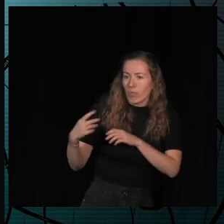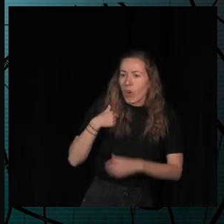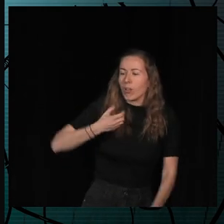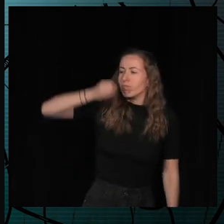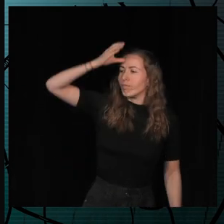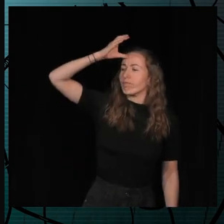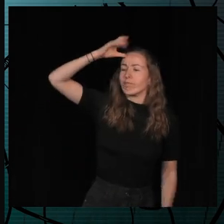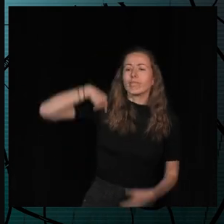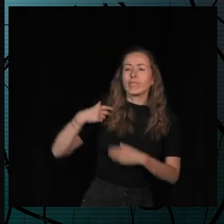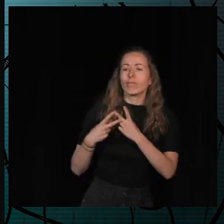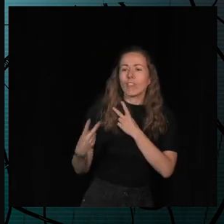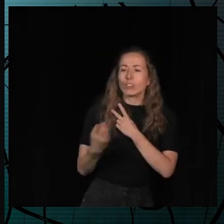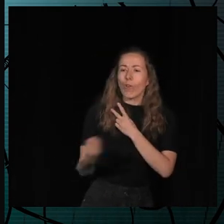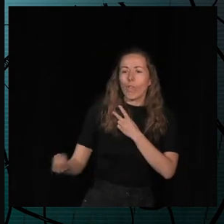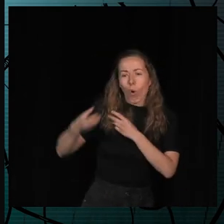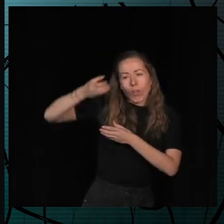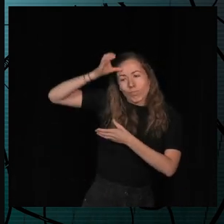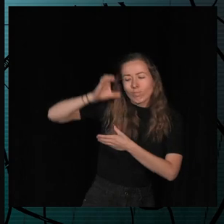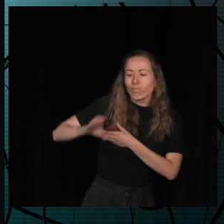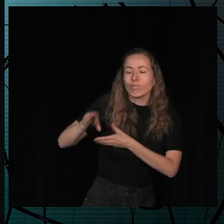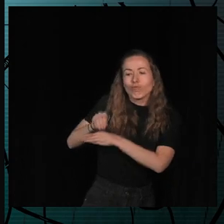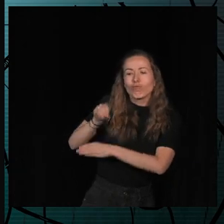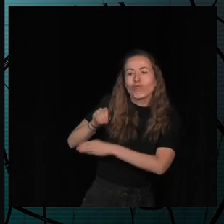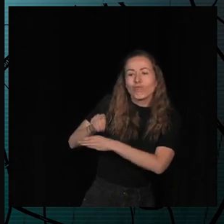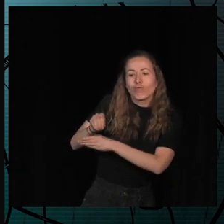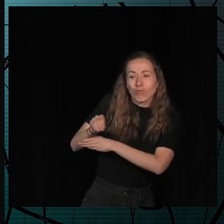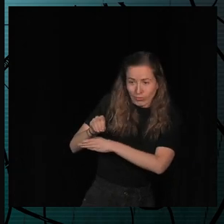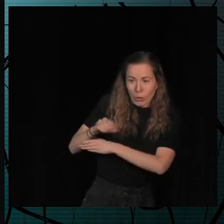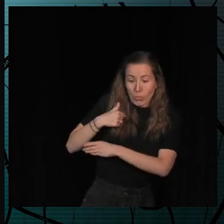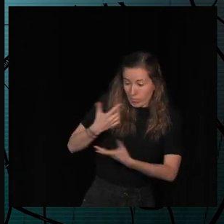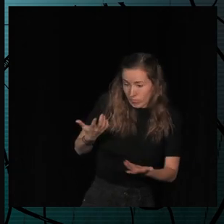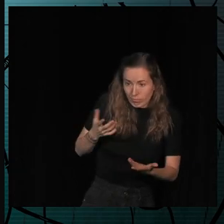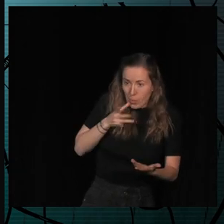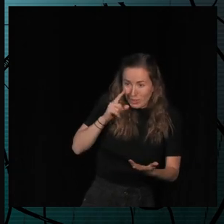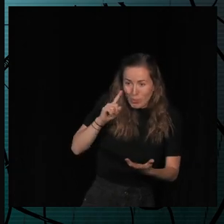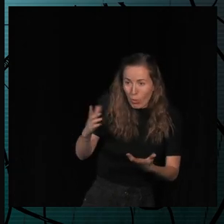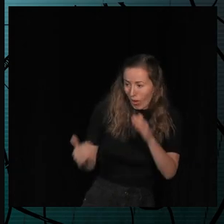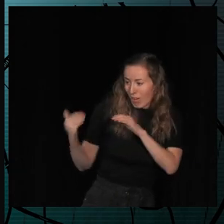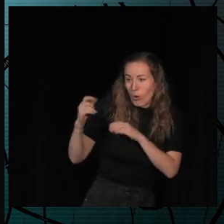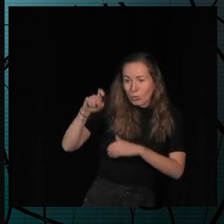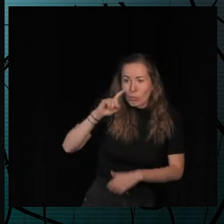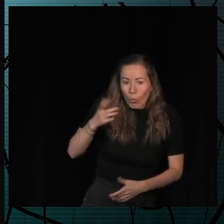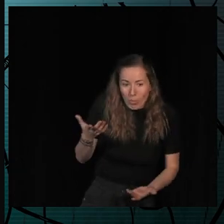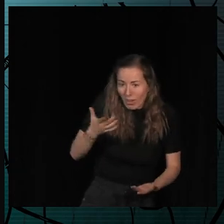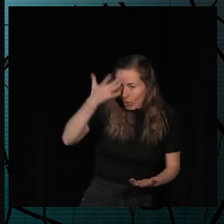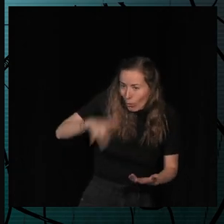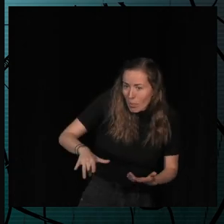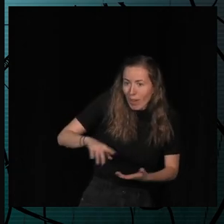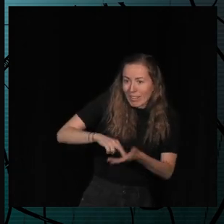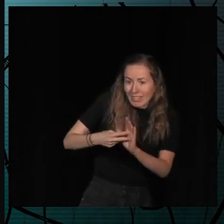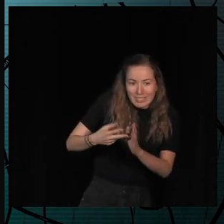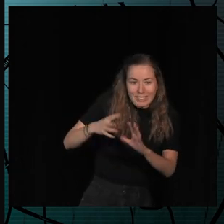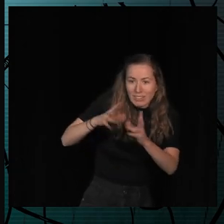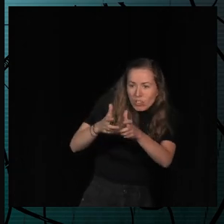sachant qui transmet euh à ses enfants puisque nous-même on n' pas toute la connaissance technique sous-jacente qu'on est obligé d'avoir des fois l'enfant qui est le